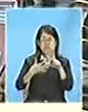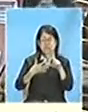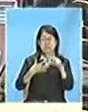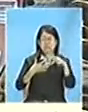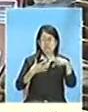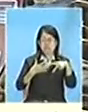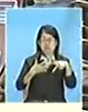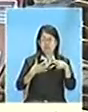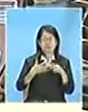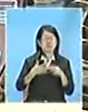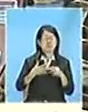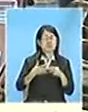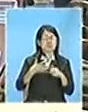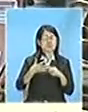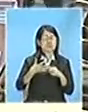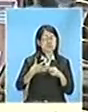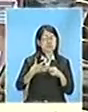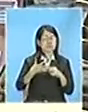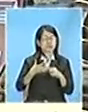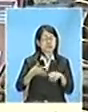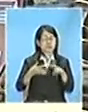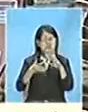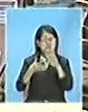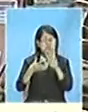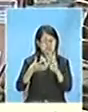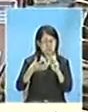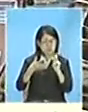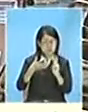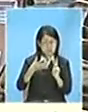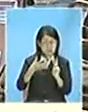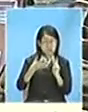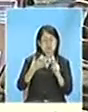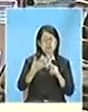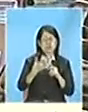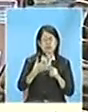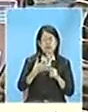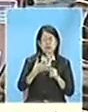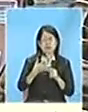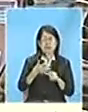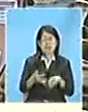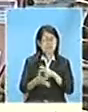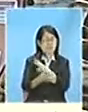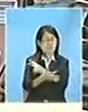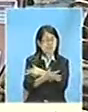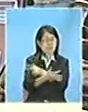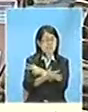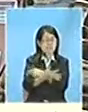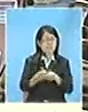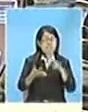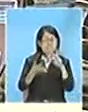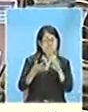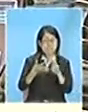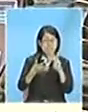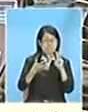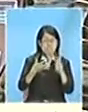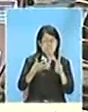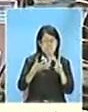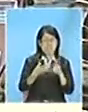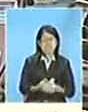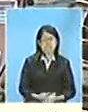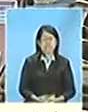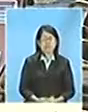วรรค์พลตำรวจเอกวงกตมณีรินทร์ผู้ช่วยศาสตราจารย์วรวิทย์บารู